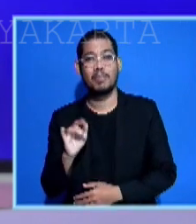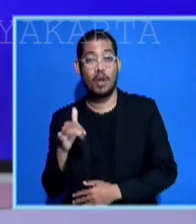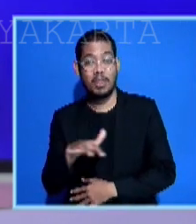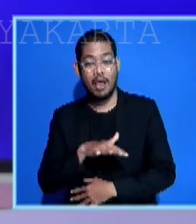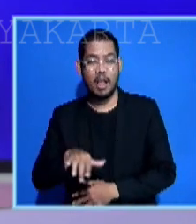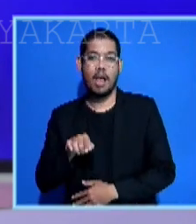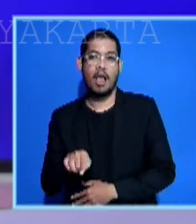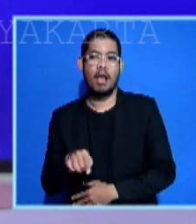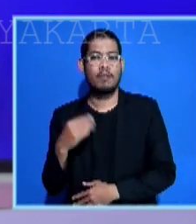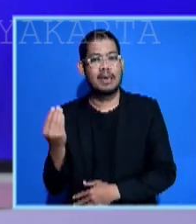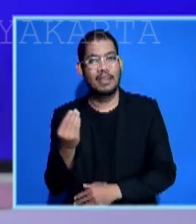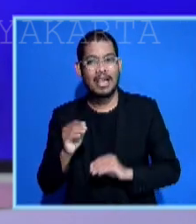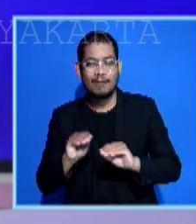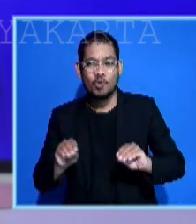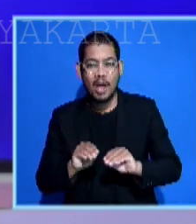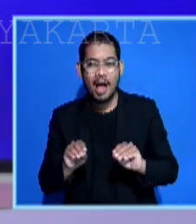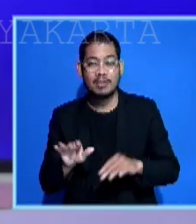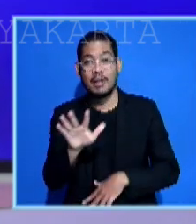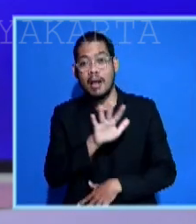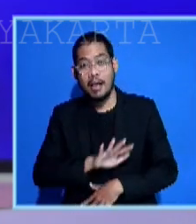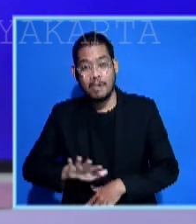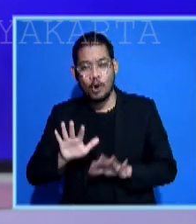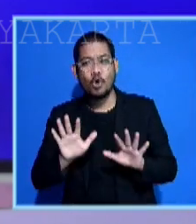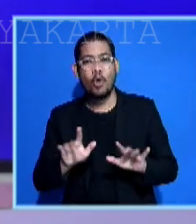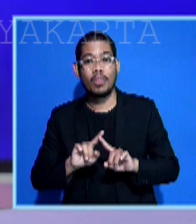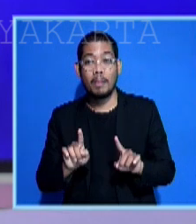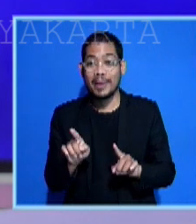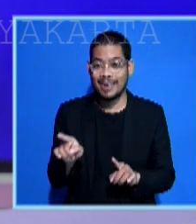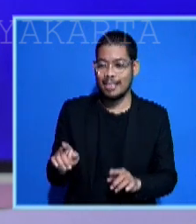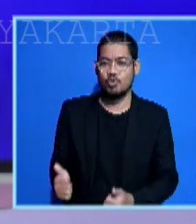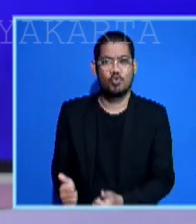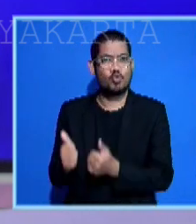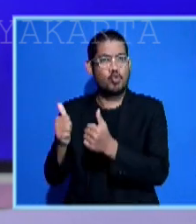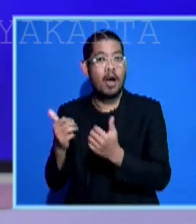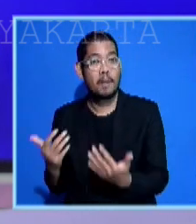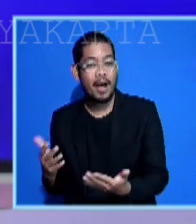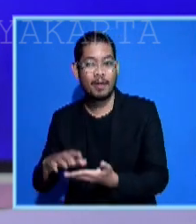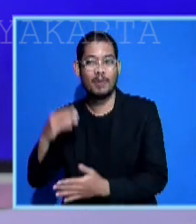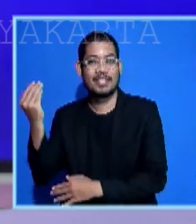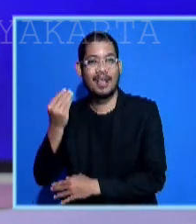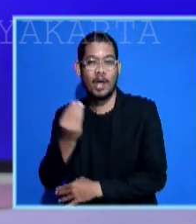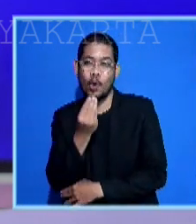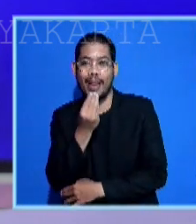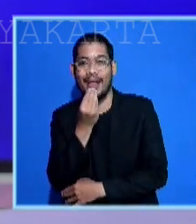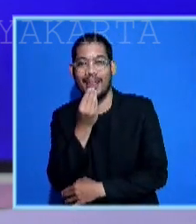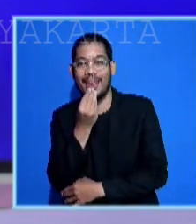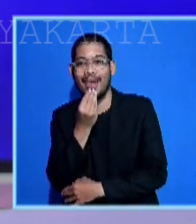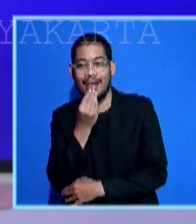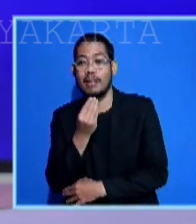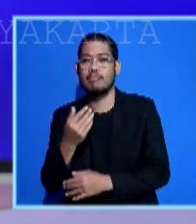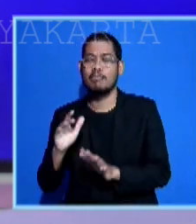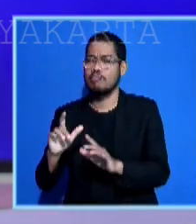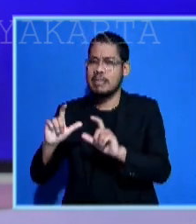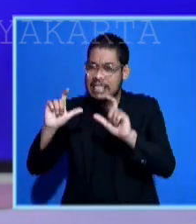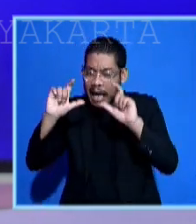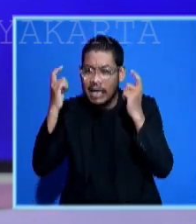mengenai edukasi, wisata pemandangan, dan sebagainya. Jogja juga terkenal dengan wisata kulinernya. Ya. Ada kuliner legendaris di Jogja atau lebih tepatnya